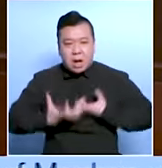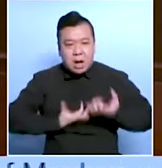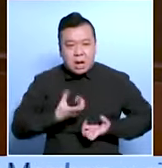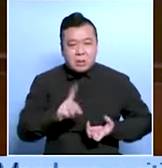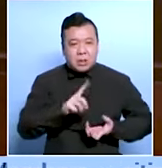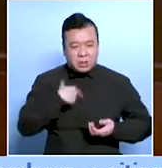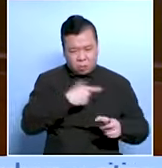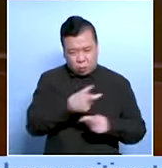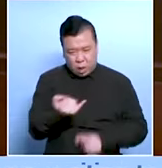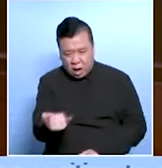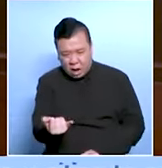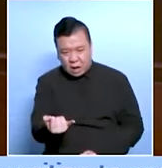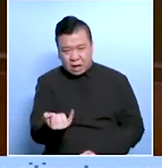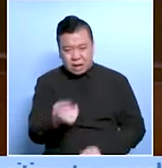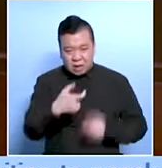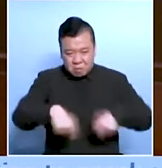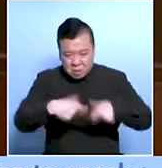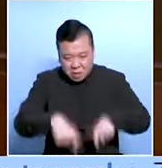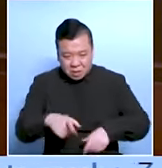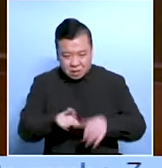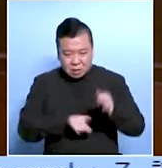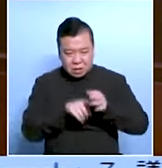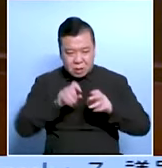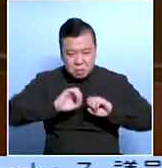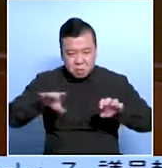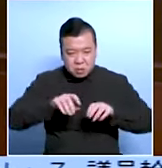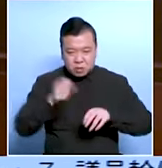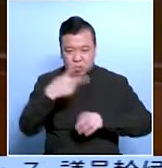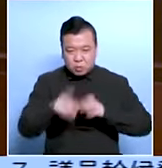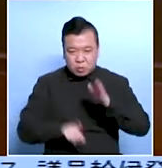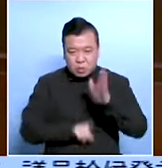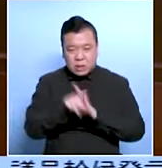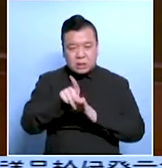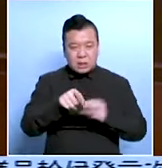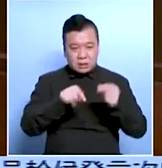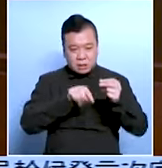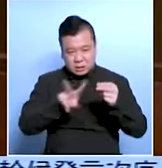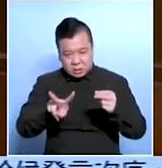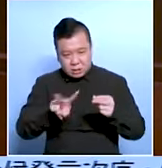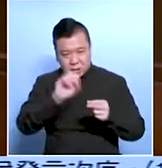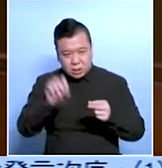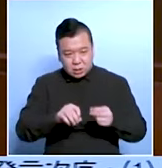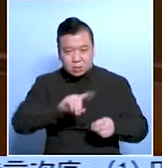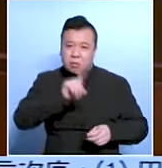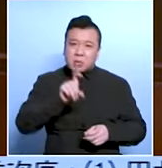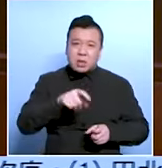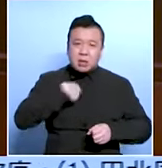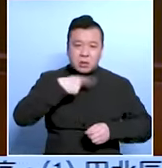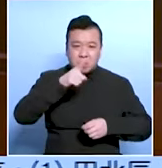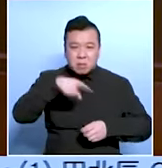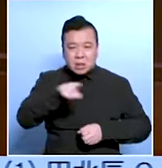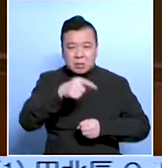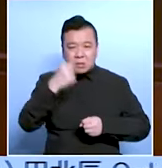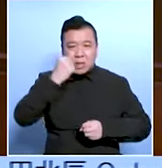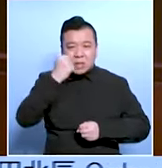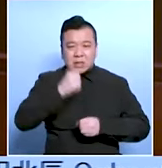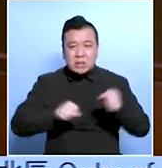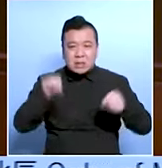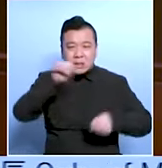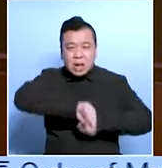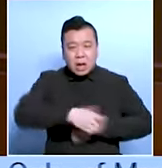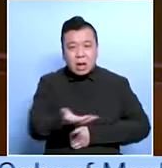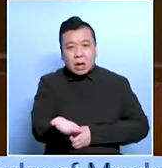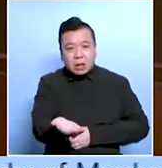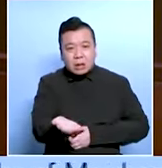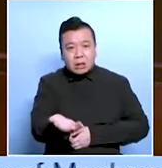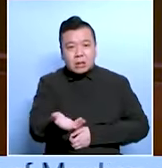而家經濟咁差，失業率尋日就公布又再高咗，去到 7.2%。點解仲要批准巴士加價呢？